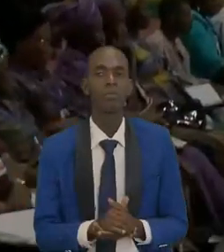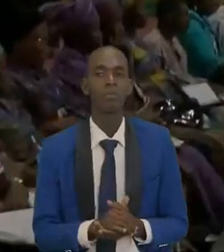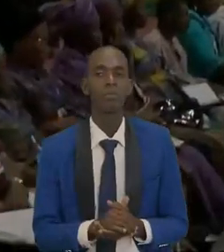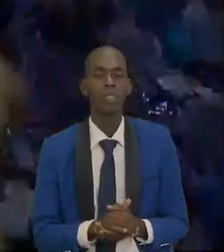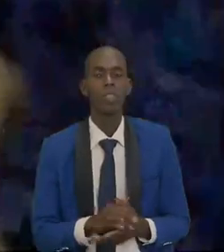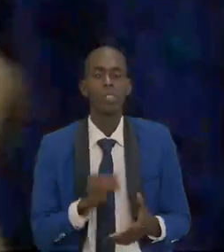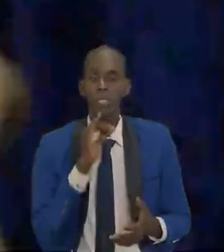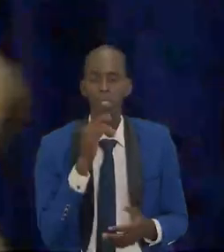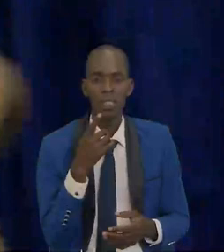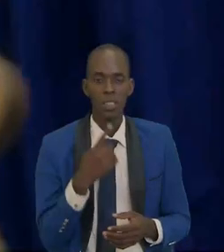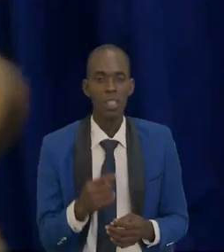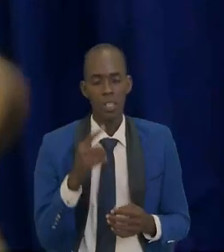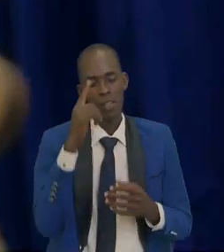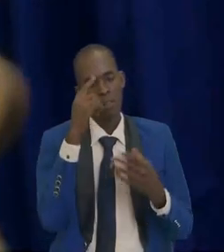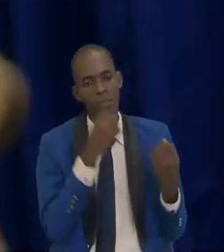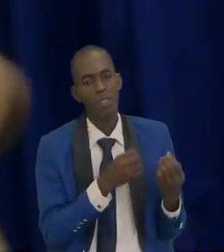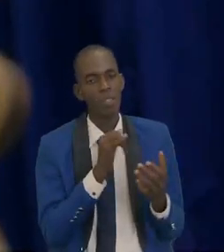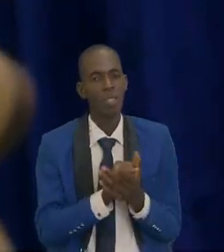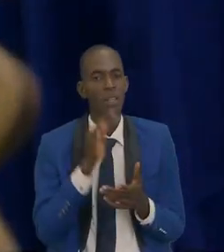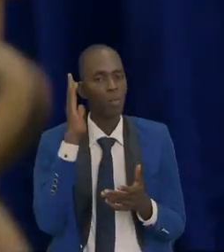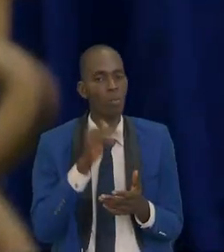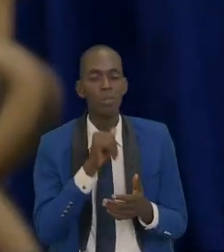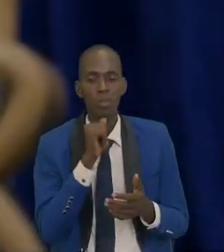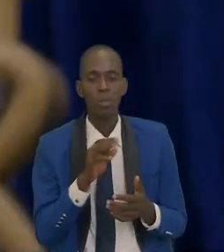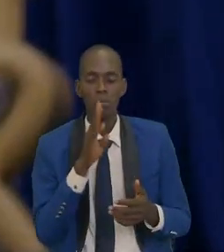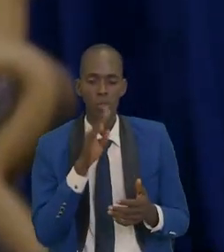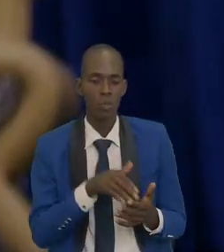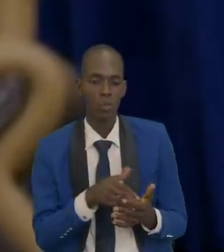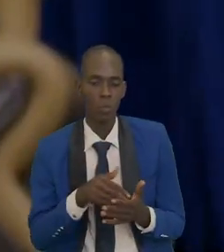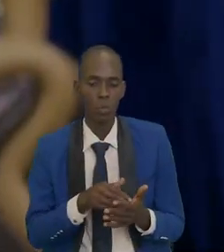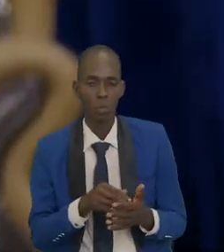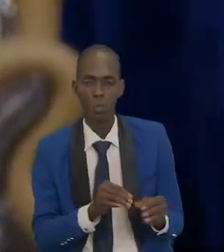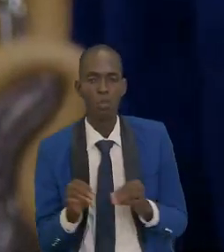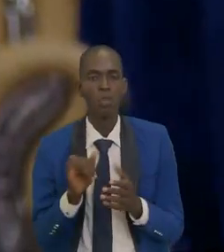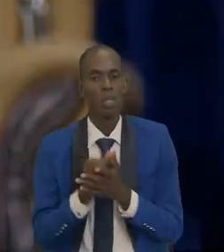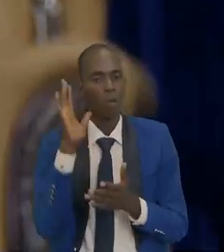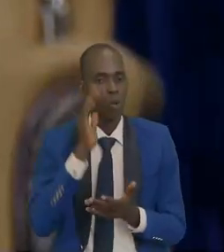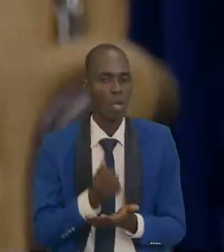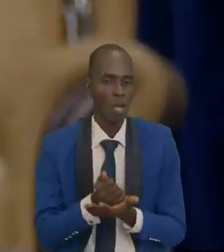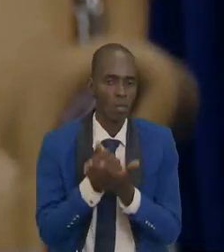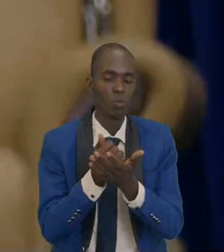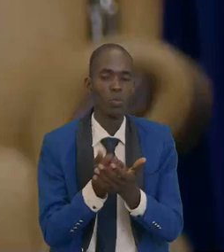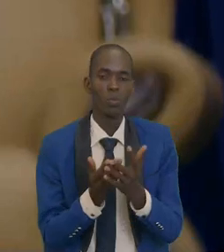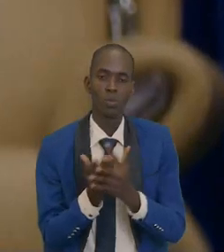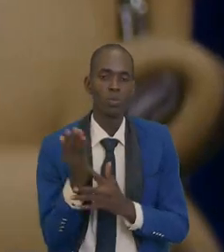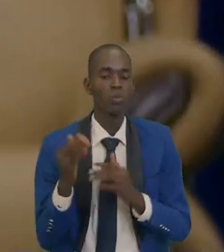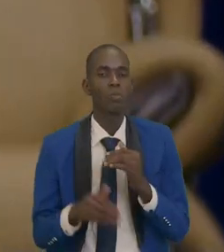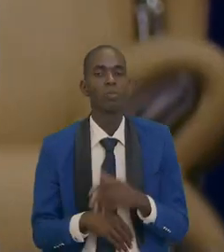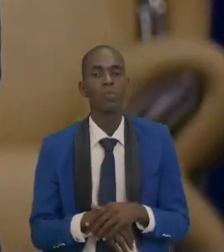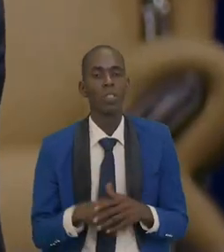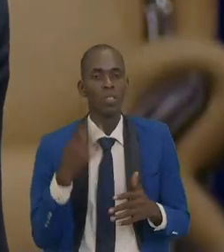c'est la foi qui ne doute point, qui t'amènera et te donnera la victoire. Verset 20